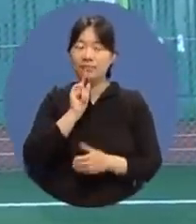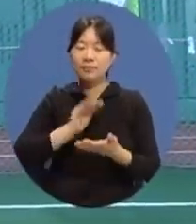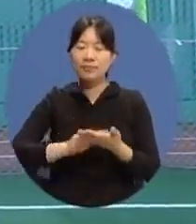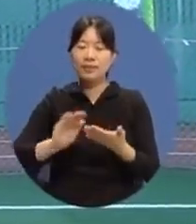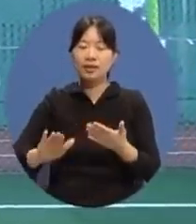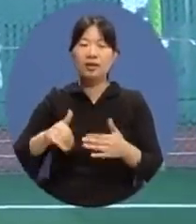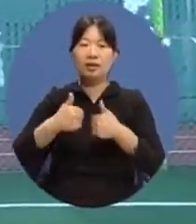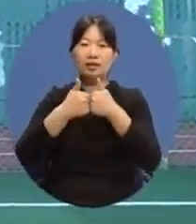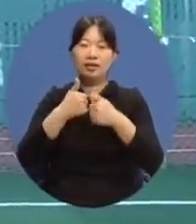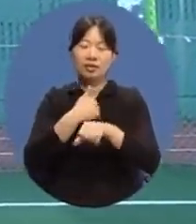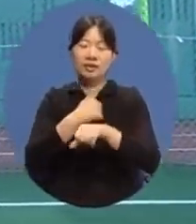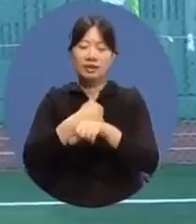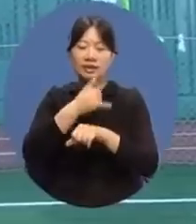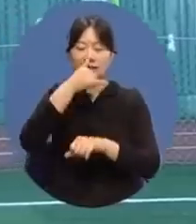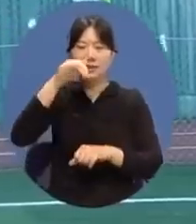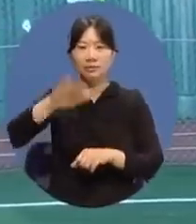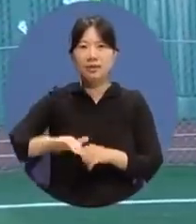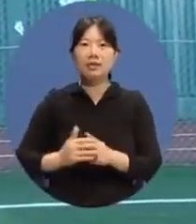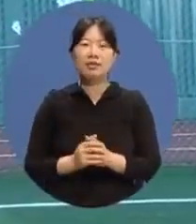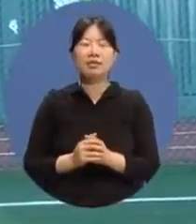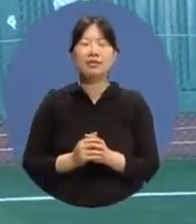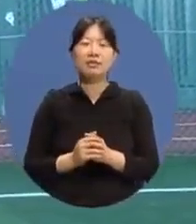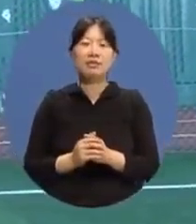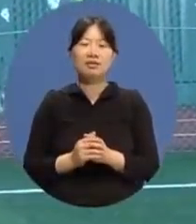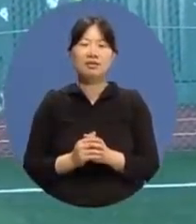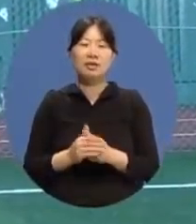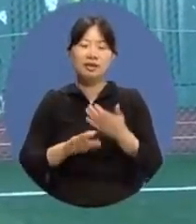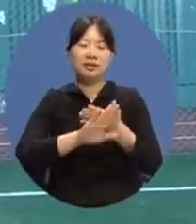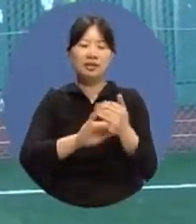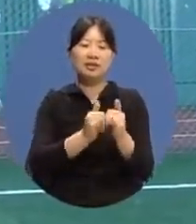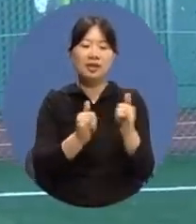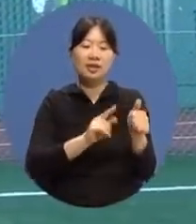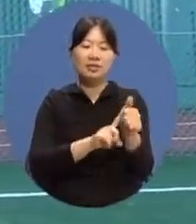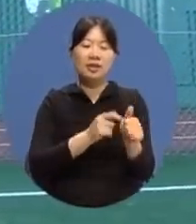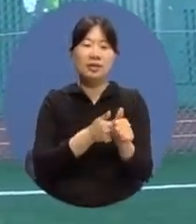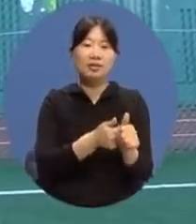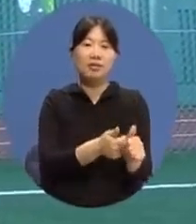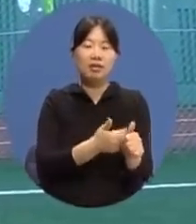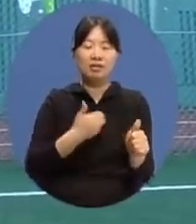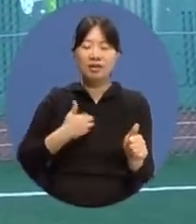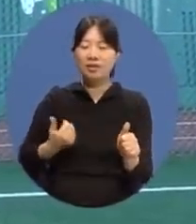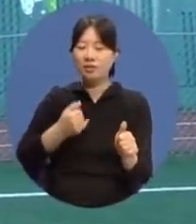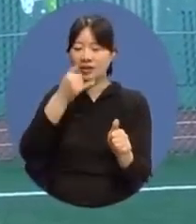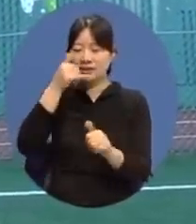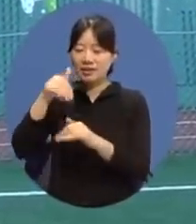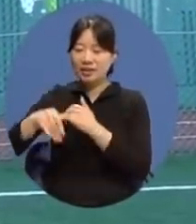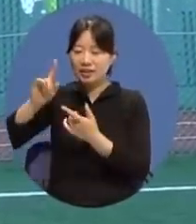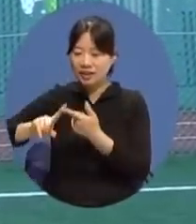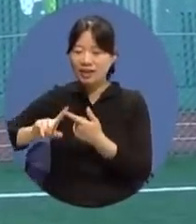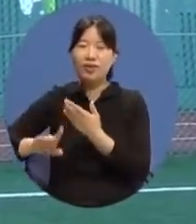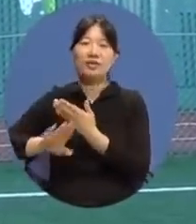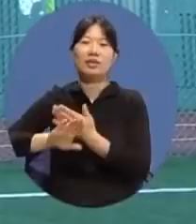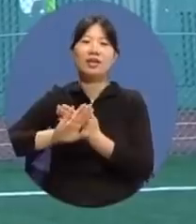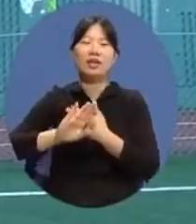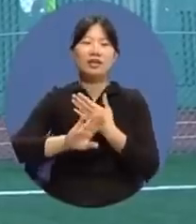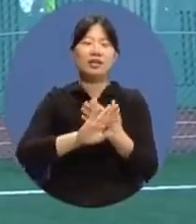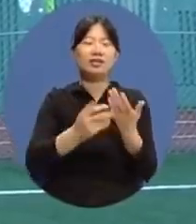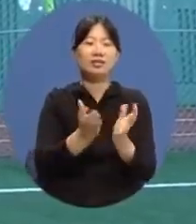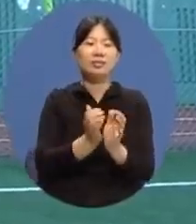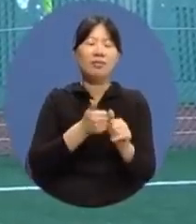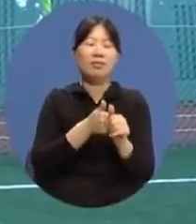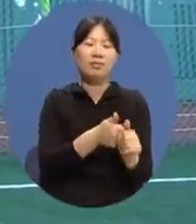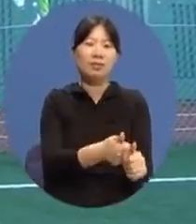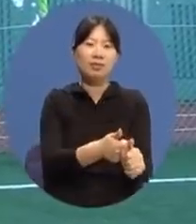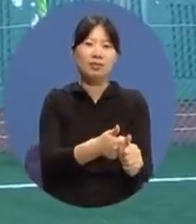경기 같은 거 뛰어도 그 상대에 맞춰서 자기가 가지고 있는 스타일대로 하는 게 아니라 상대 팀에 맞춰서 그